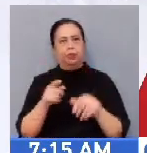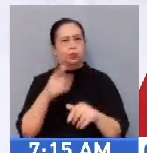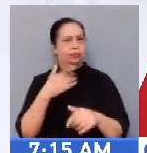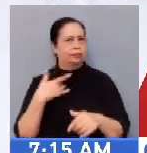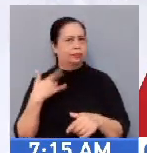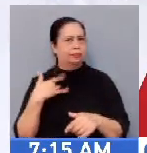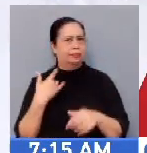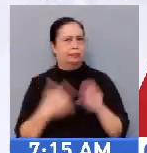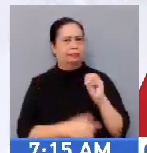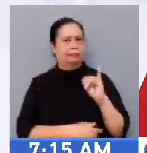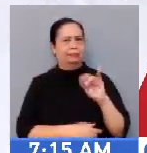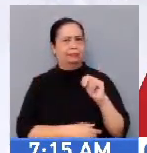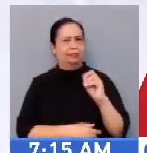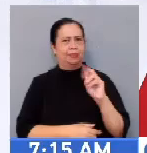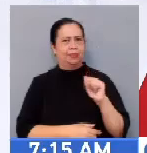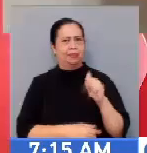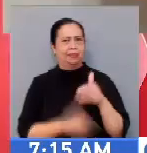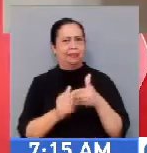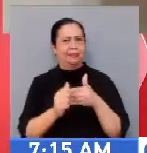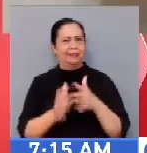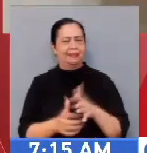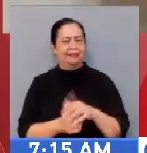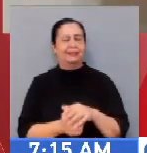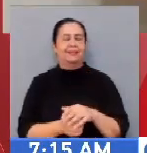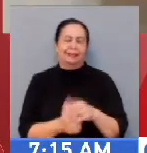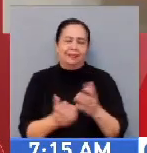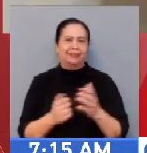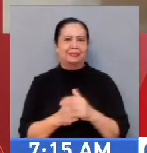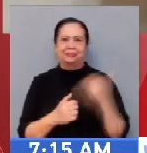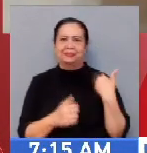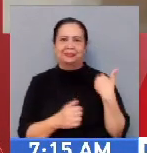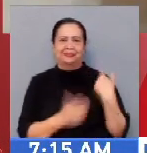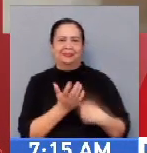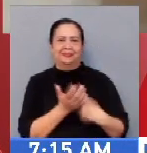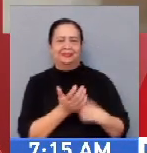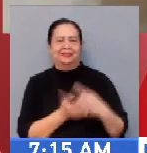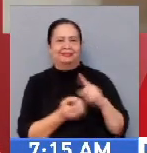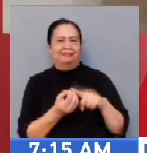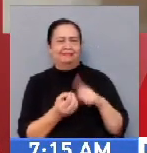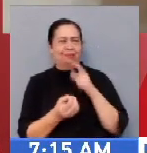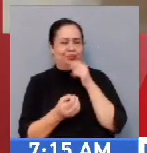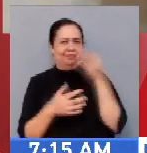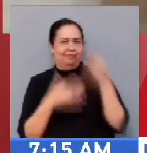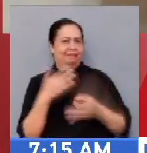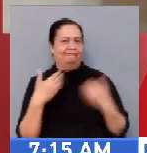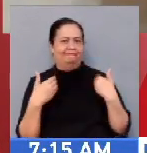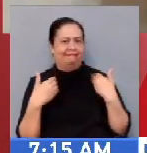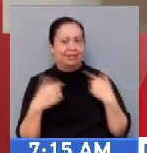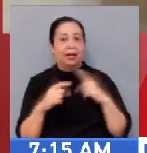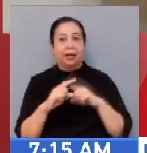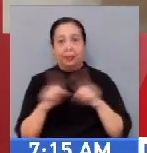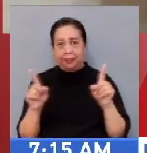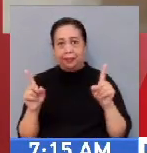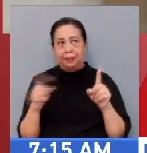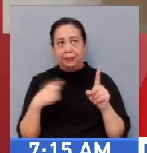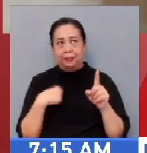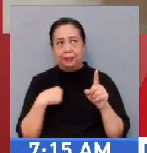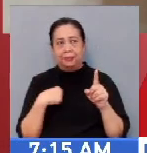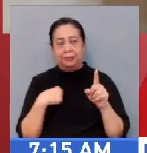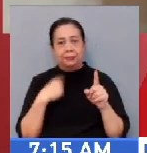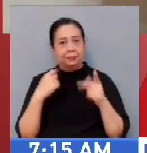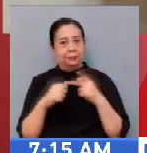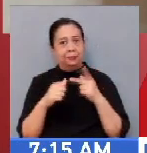leader? Hindi pa kami nag-uusap ng pinal dyan. Okay. Pero ako, Igan, ang prioridad ko